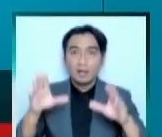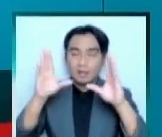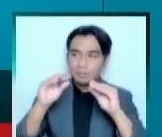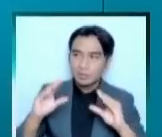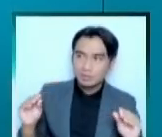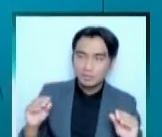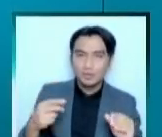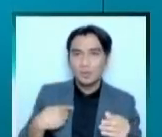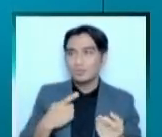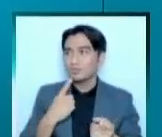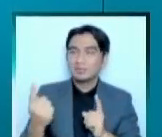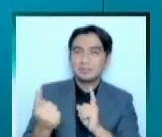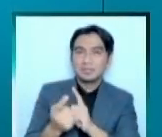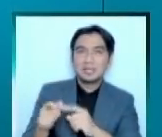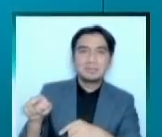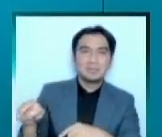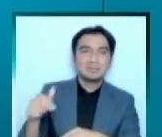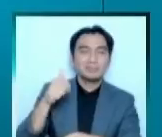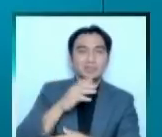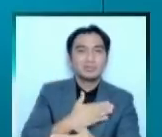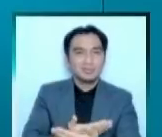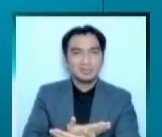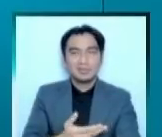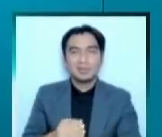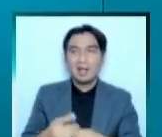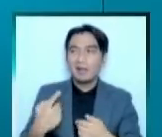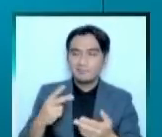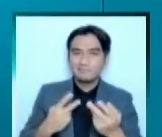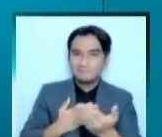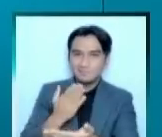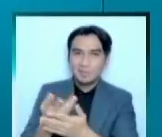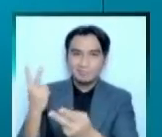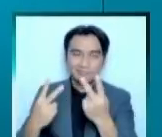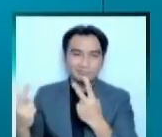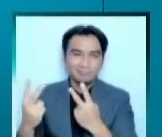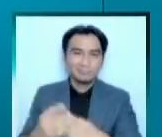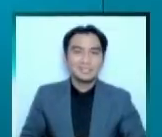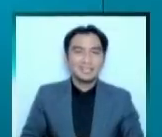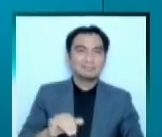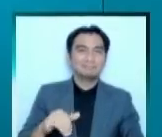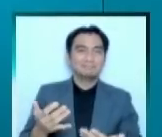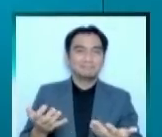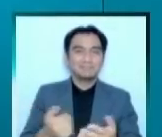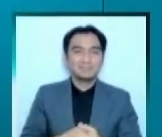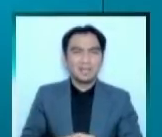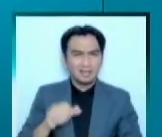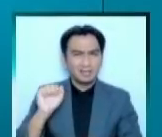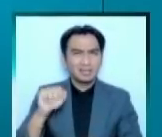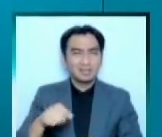magkikita kami ng anak ko. Magkikita kami sa Pasko. Makakadalaw ako sa kanya. Yan. Sige, abangan namin. Yun lang naman ang aking